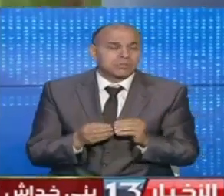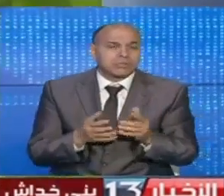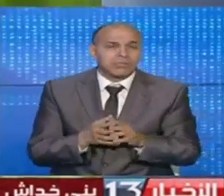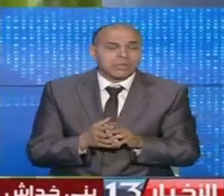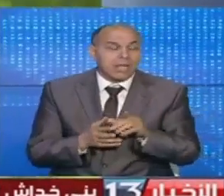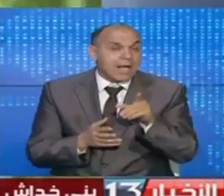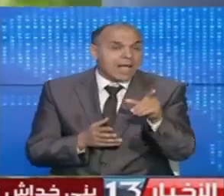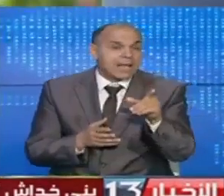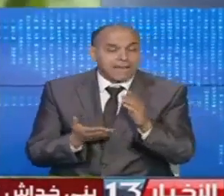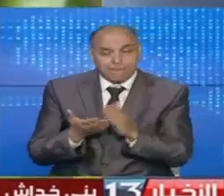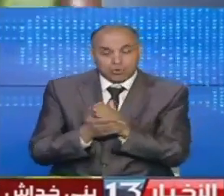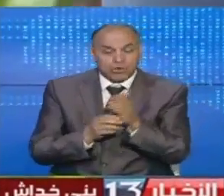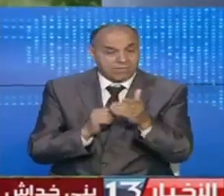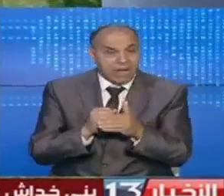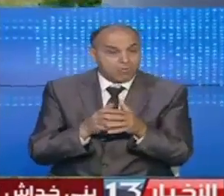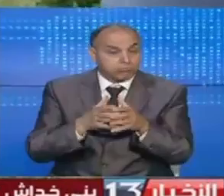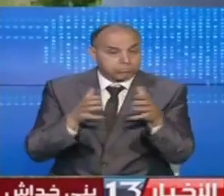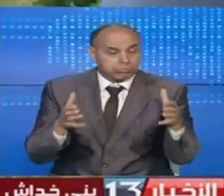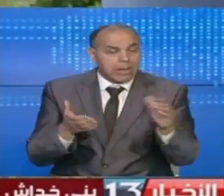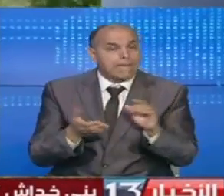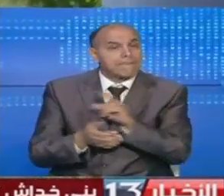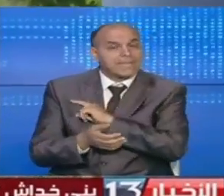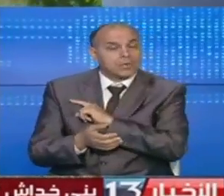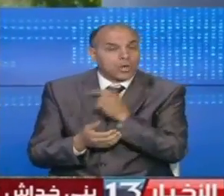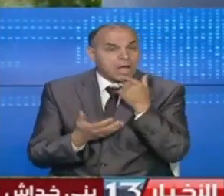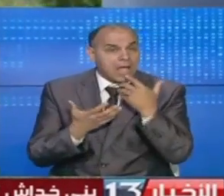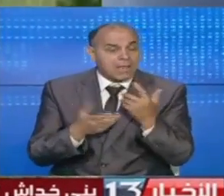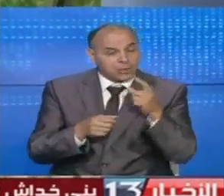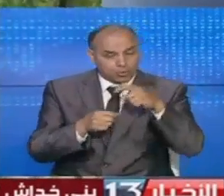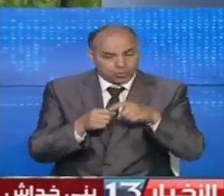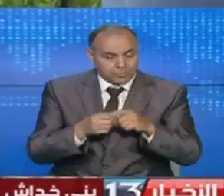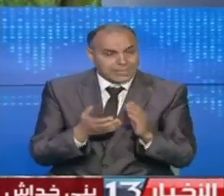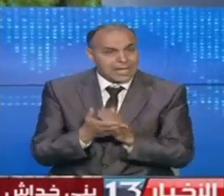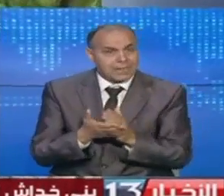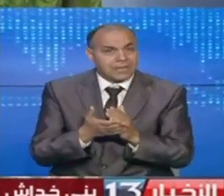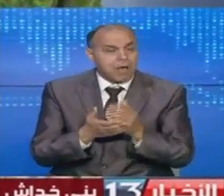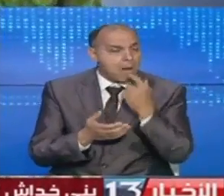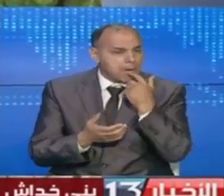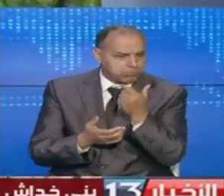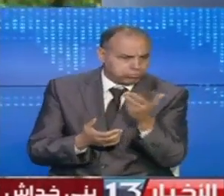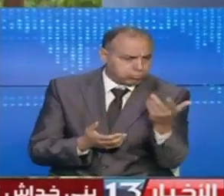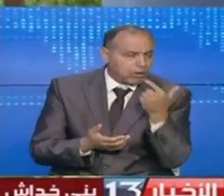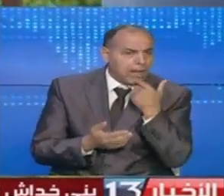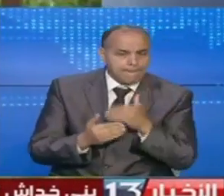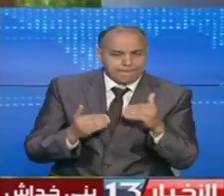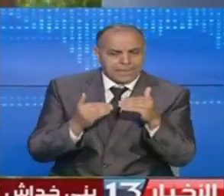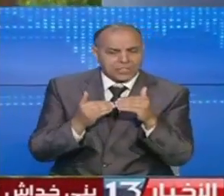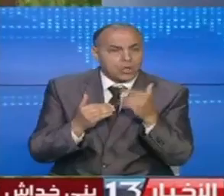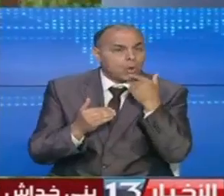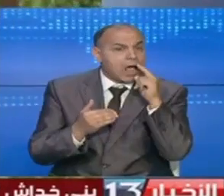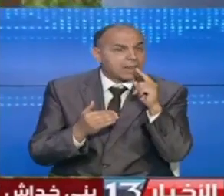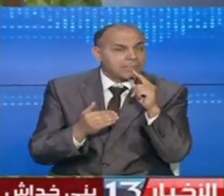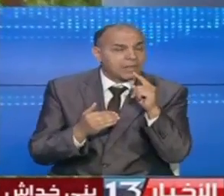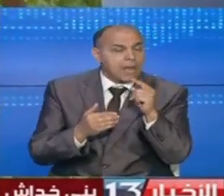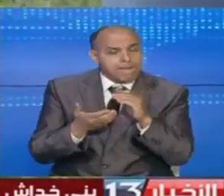مثل هذه المشاريع الفلاحية الكبرى بمدنين من شأنها أن تساهم في توفير الغلال على المستوى المحلي، خاصة